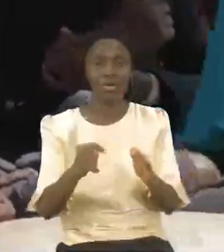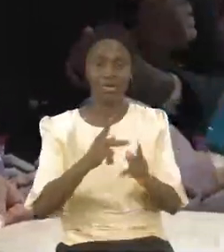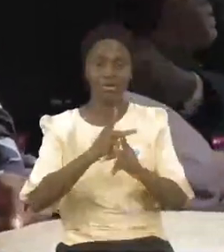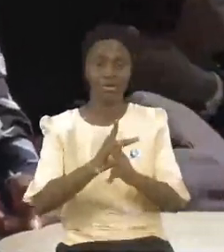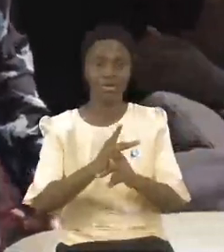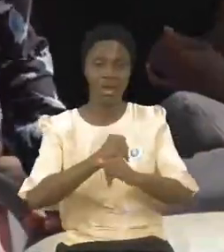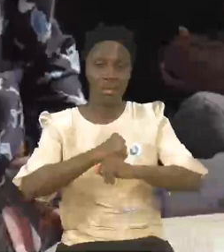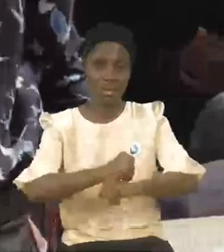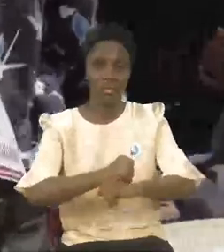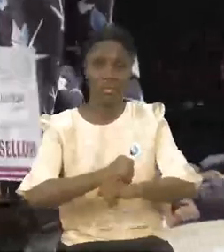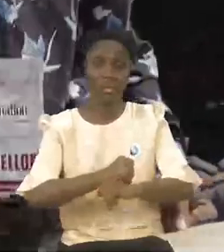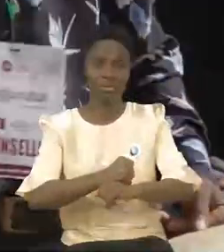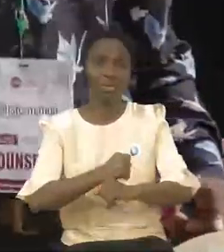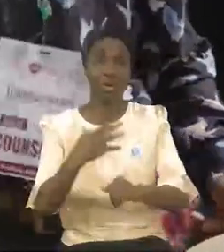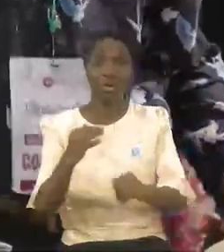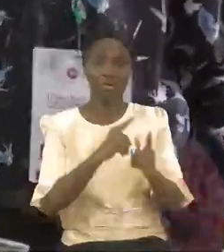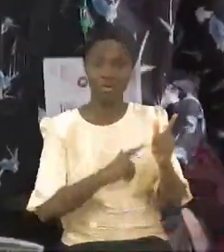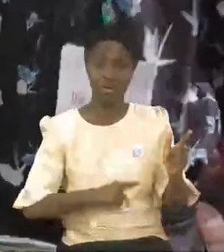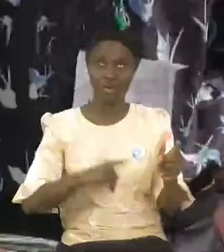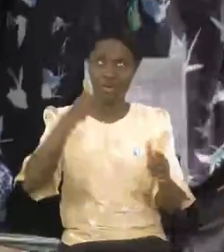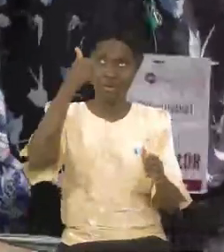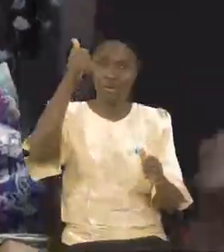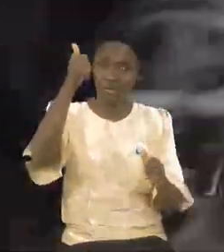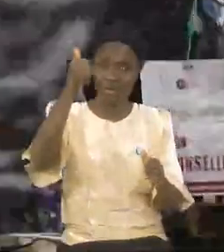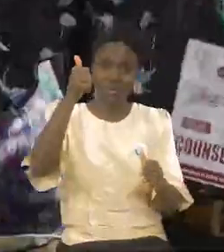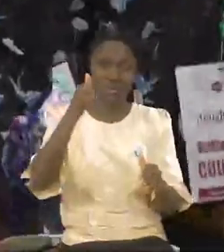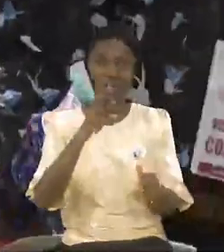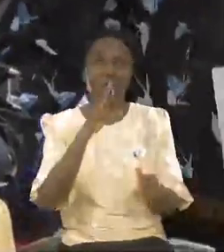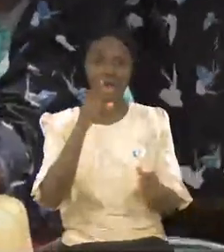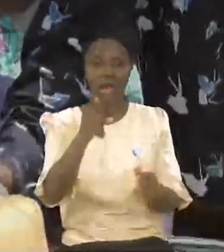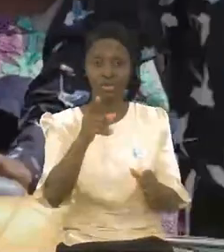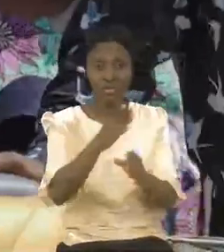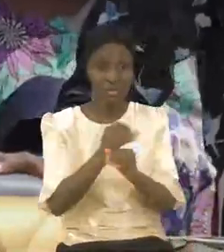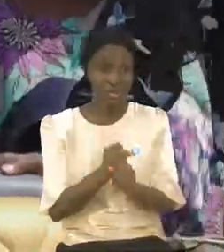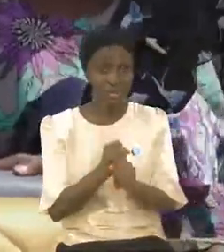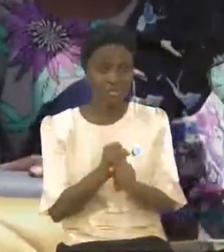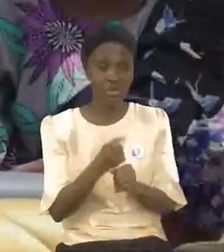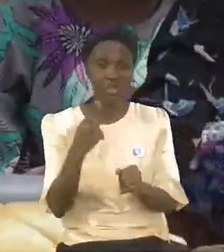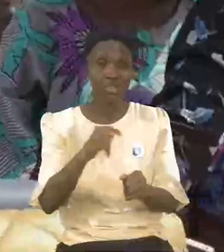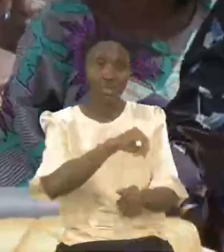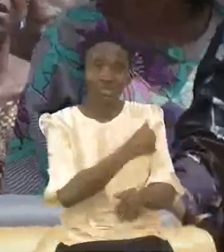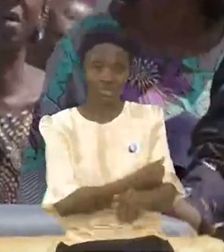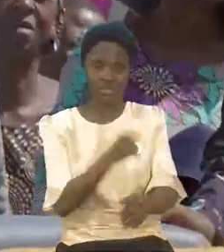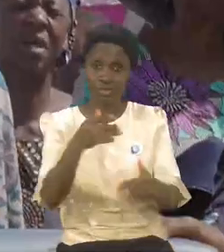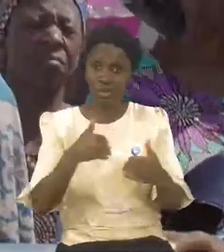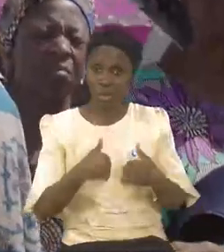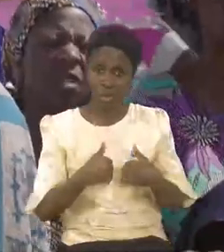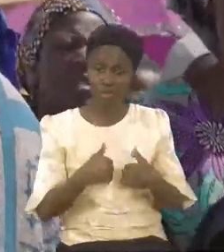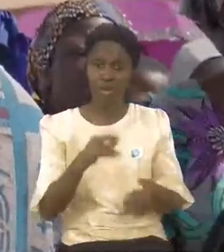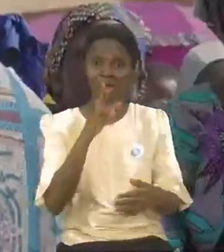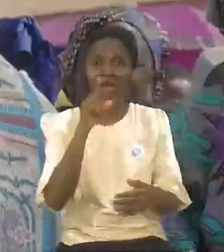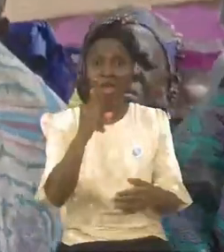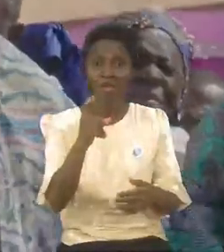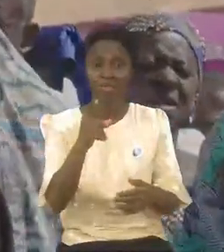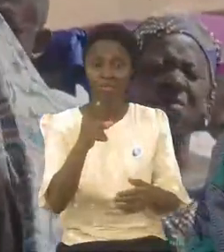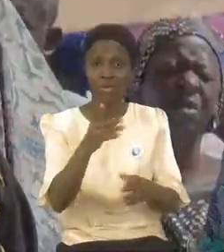ce monde? Est-ce que vous avez la préservation du Seigneur? Est-ce que vous réclamez l'autorité que vous avez?